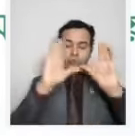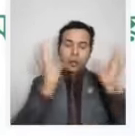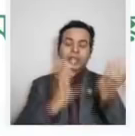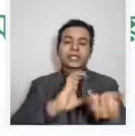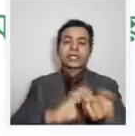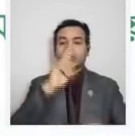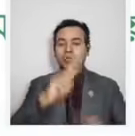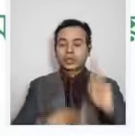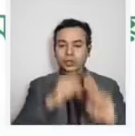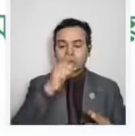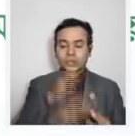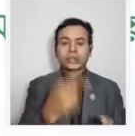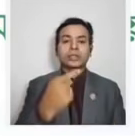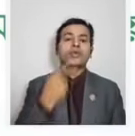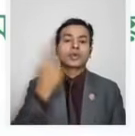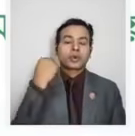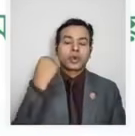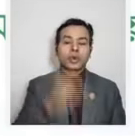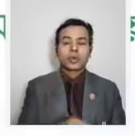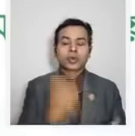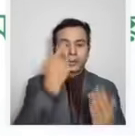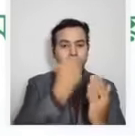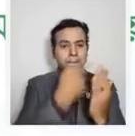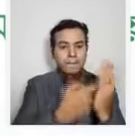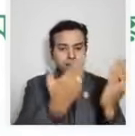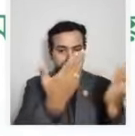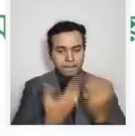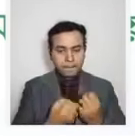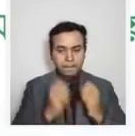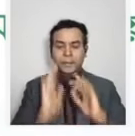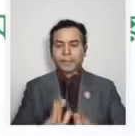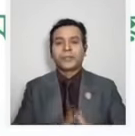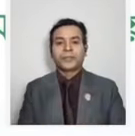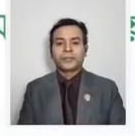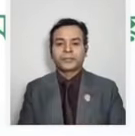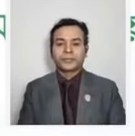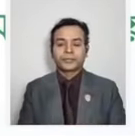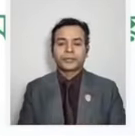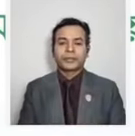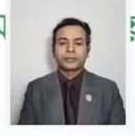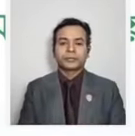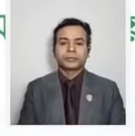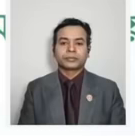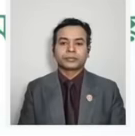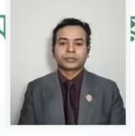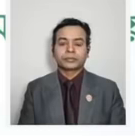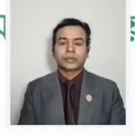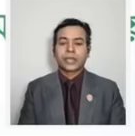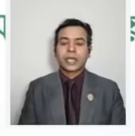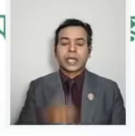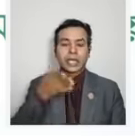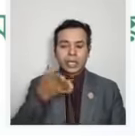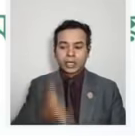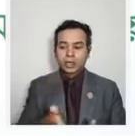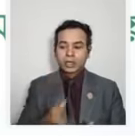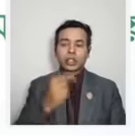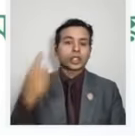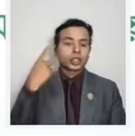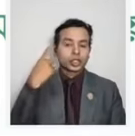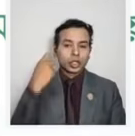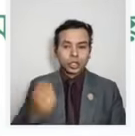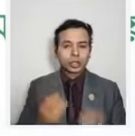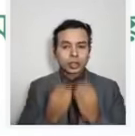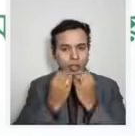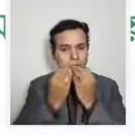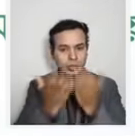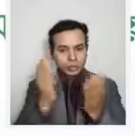3,79,941 জন। দক্ষিণ এশিয়া পরিস্থিতি এবং বিশ্ব পরিস্থিতি আমরা সংগ্রহ করেছি সিচুয়েশন রিপোর্ট 3 জুন 2020 বিশ্ব স্বাস্থ্য সংস্থার রিপোর্ট